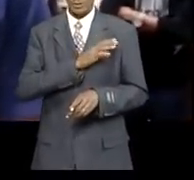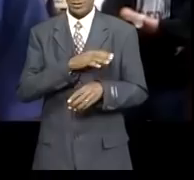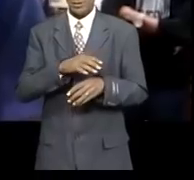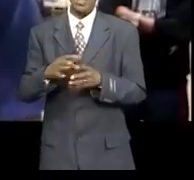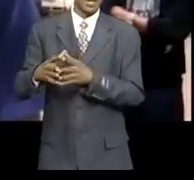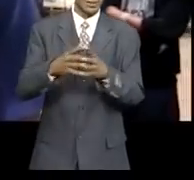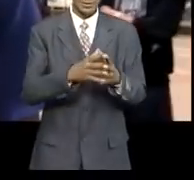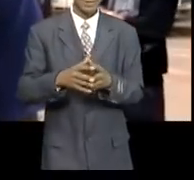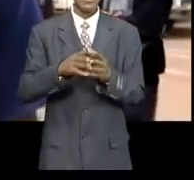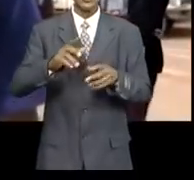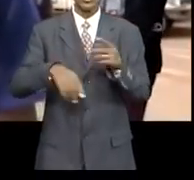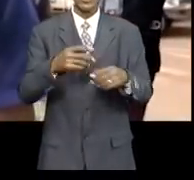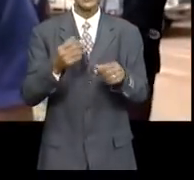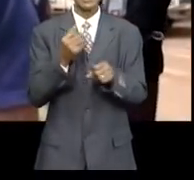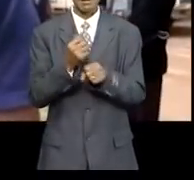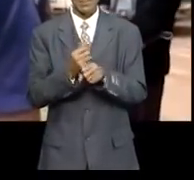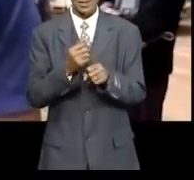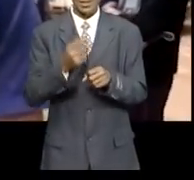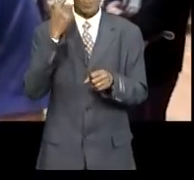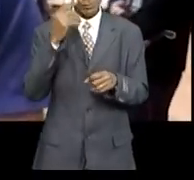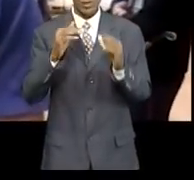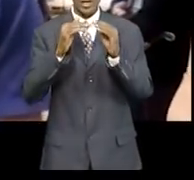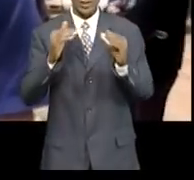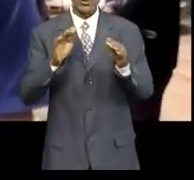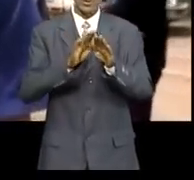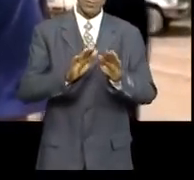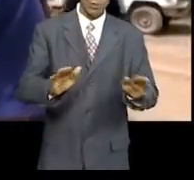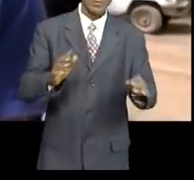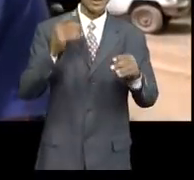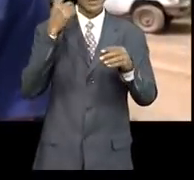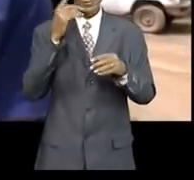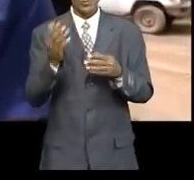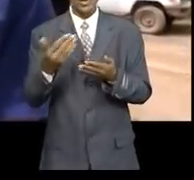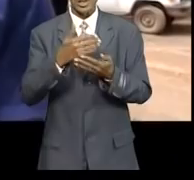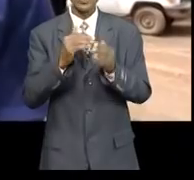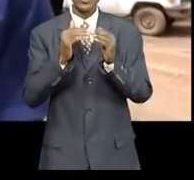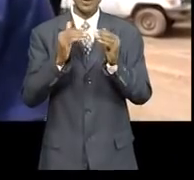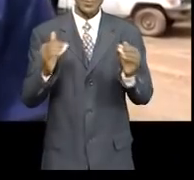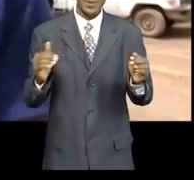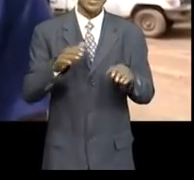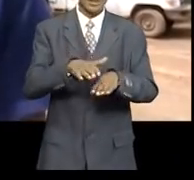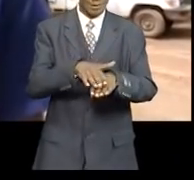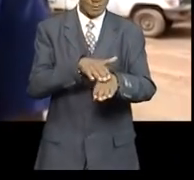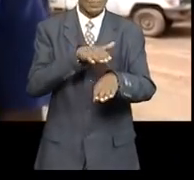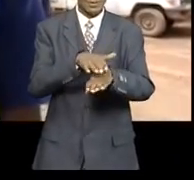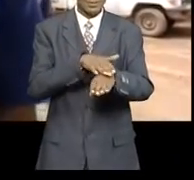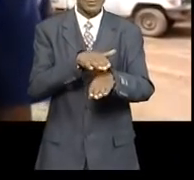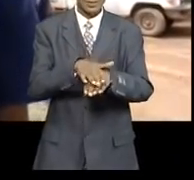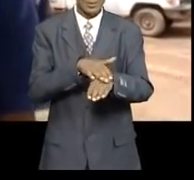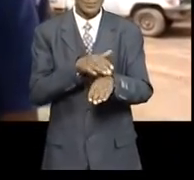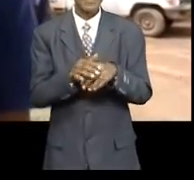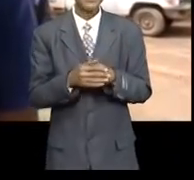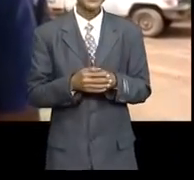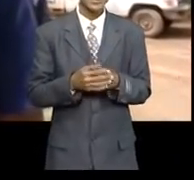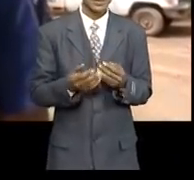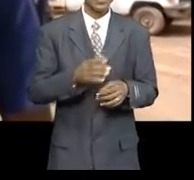et la population devrait rentrer dans leur milieu d'origine. Et ça, ce n'est qu'un premier pas que nous nous sommes